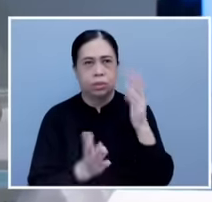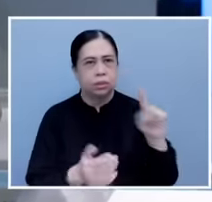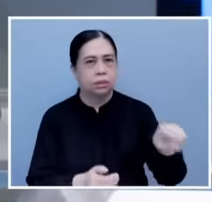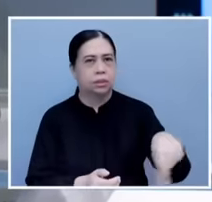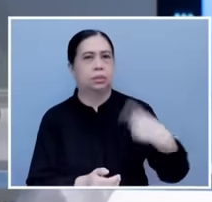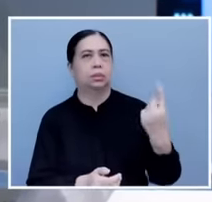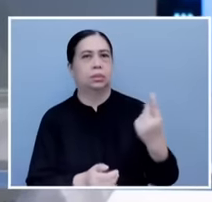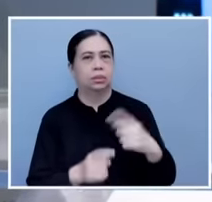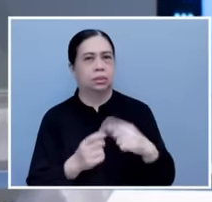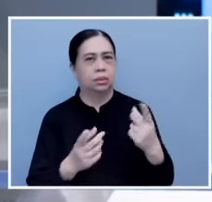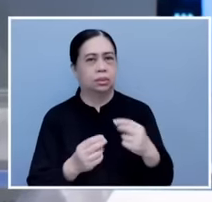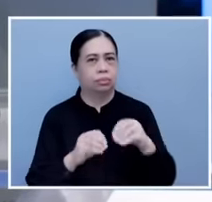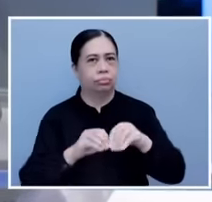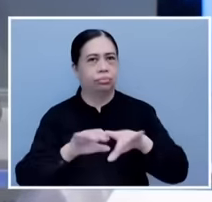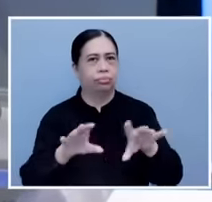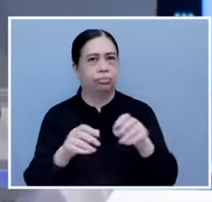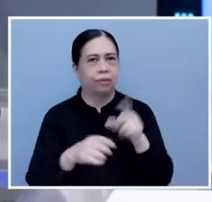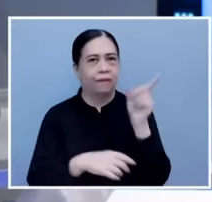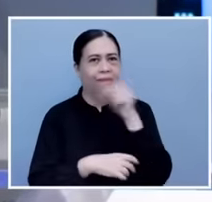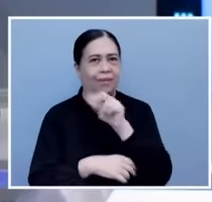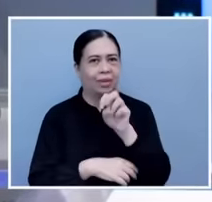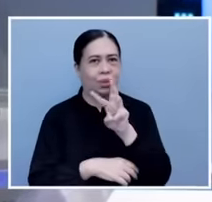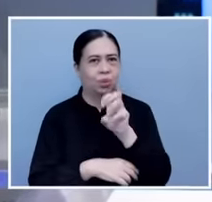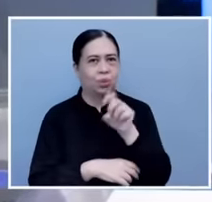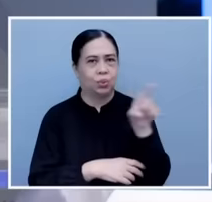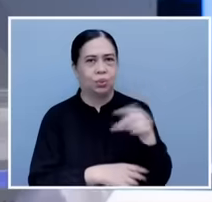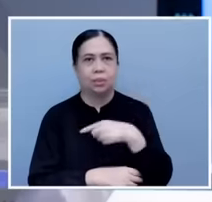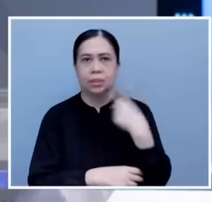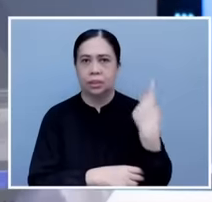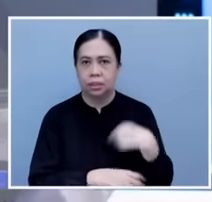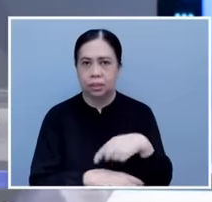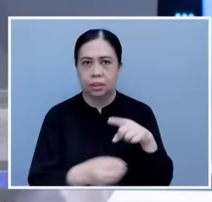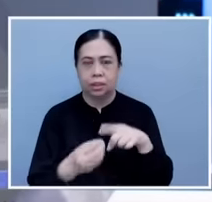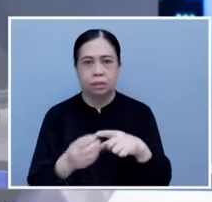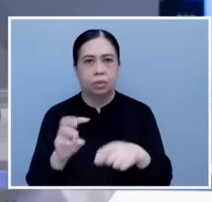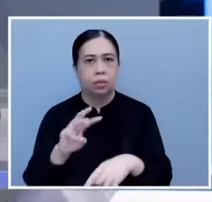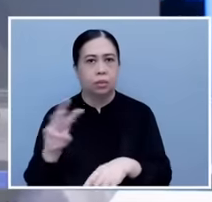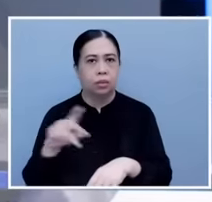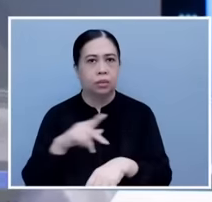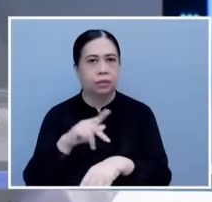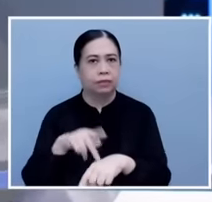ang ipinagkakalat na fake news ng China kaugnay sa West Philippine Sea.